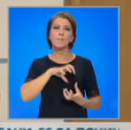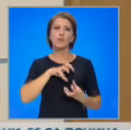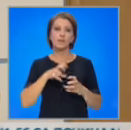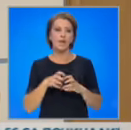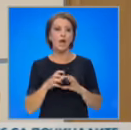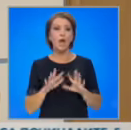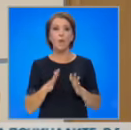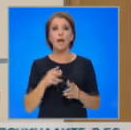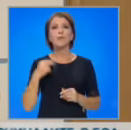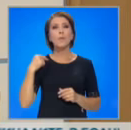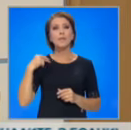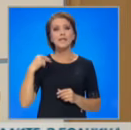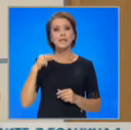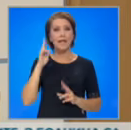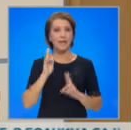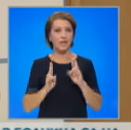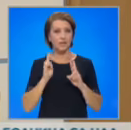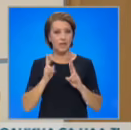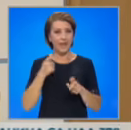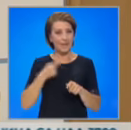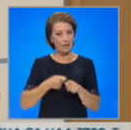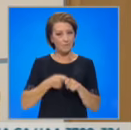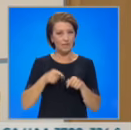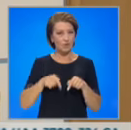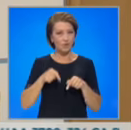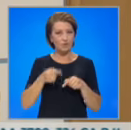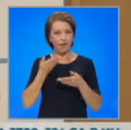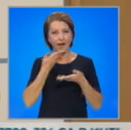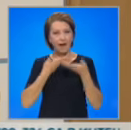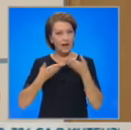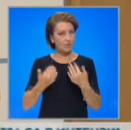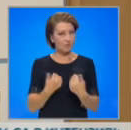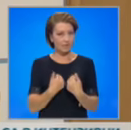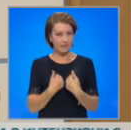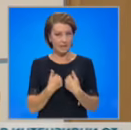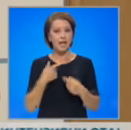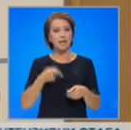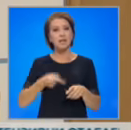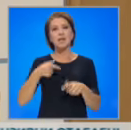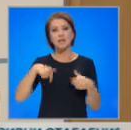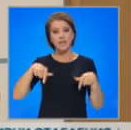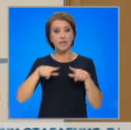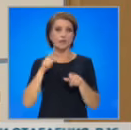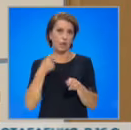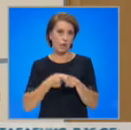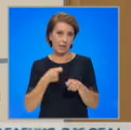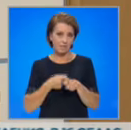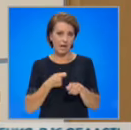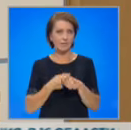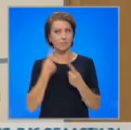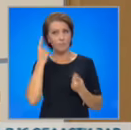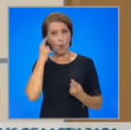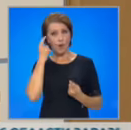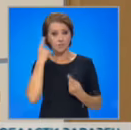Когато президентът реши да направи този разговор с нас, ние ще го проведеме по най-така